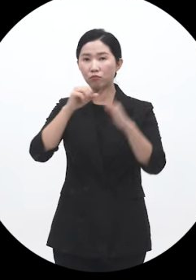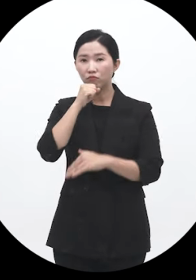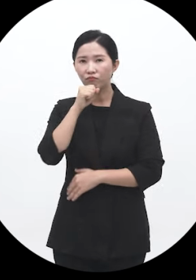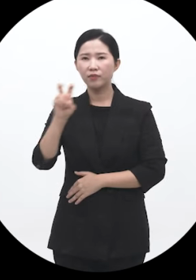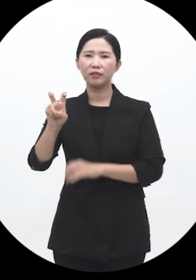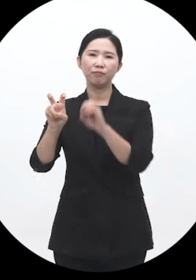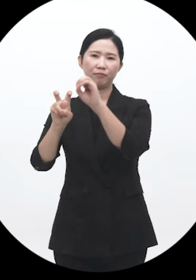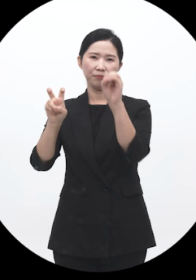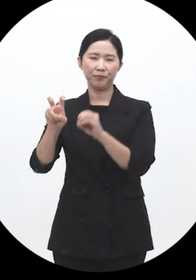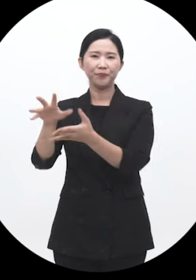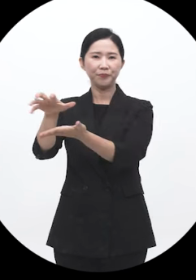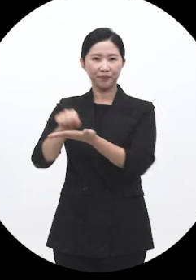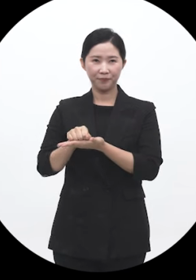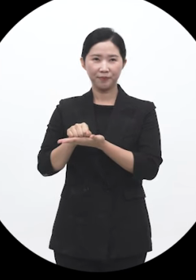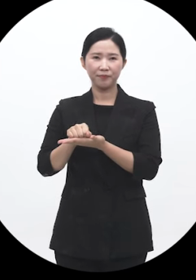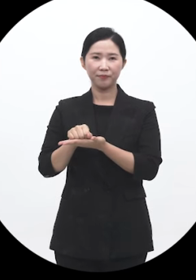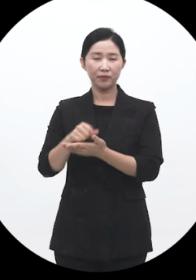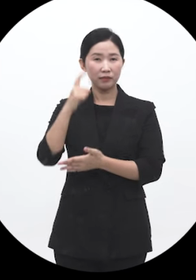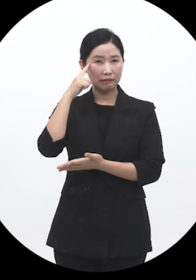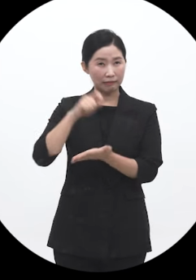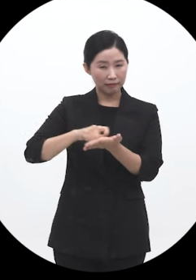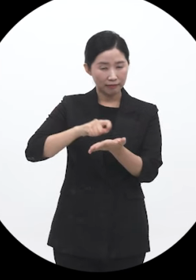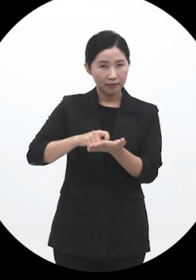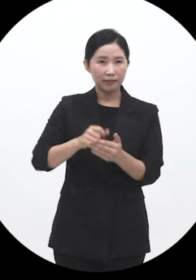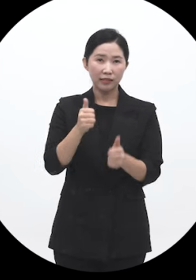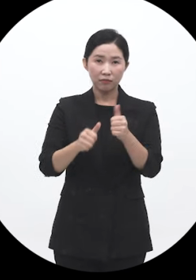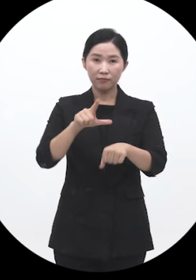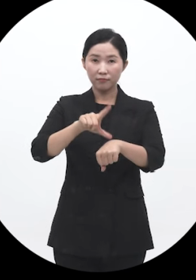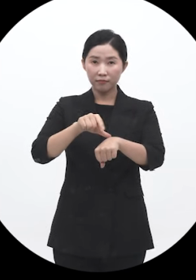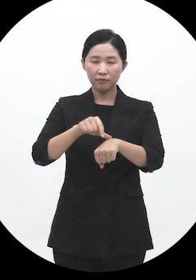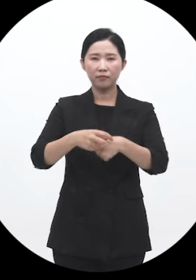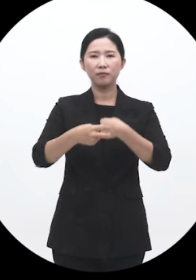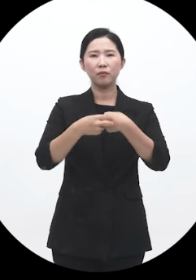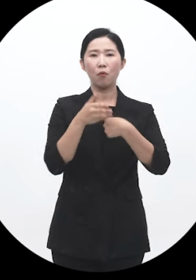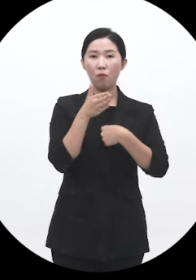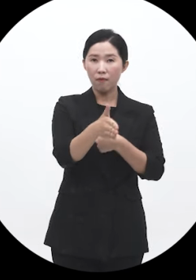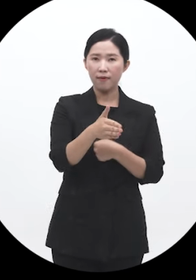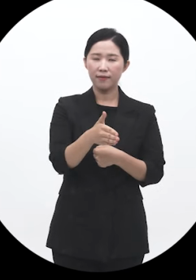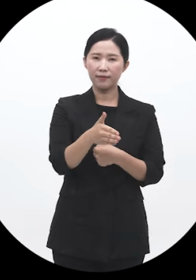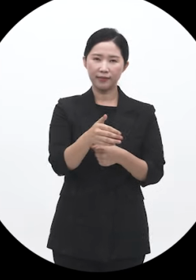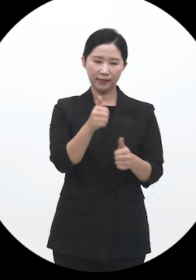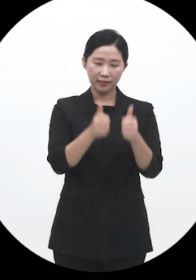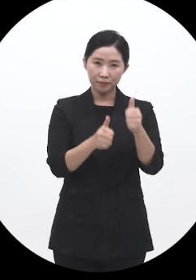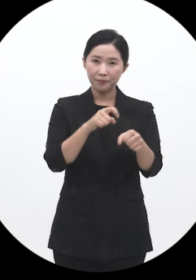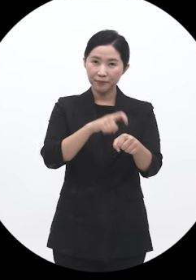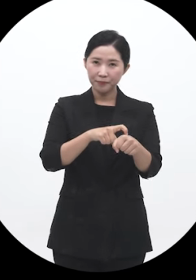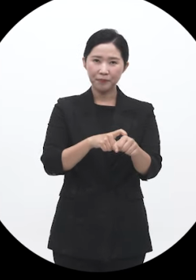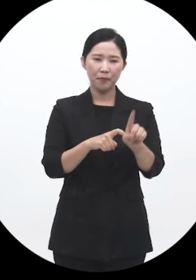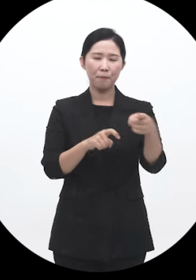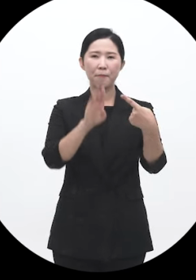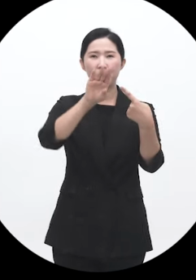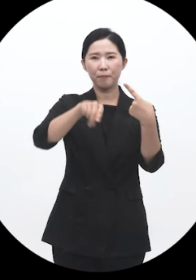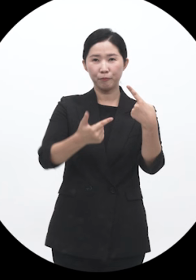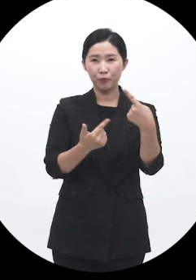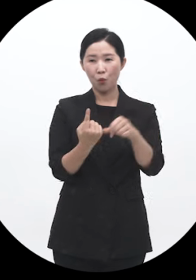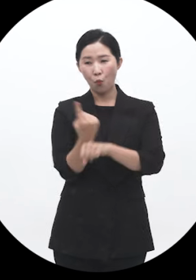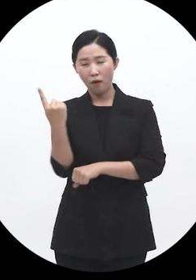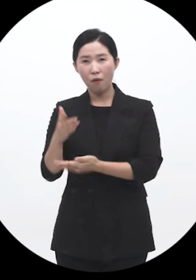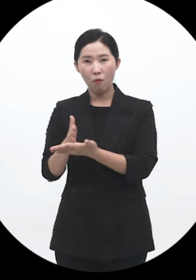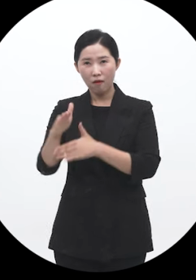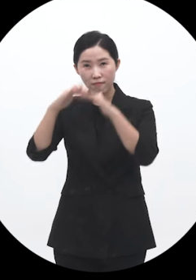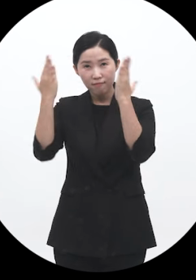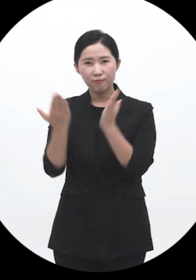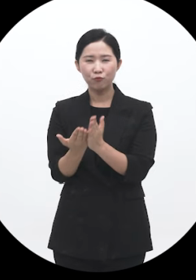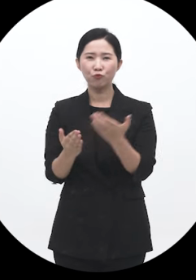반영됩니다. 논술 시험 시간은 의예과의 경우에는 100분, 나머지 전 모집 단위는